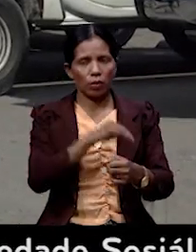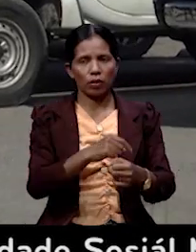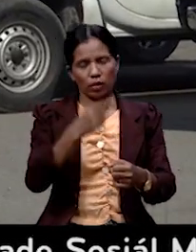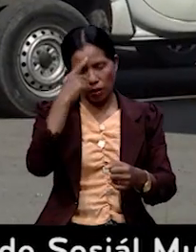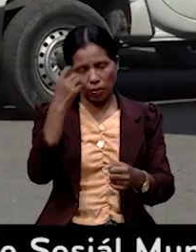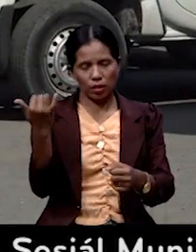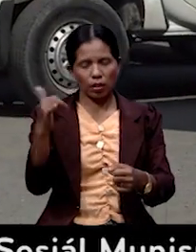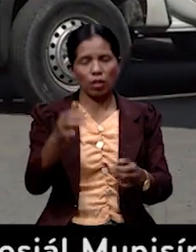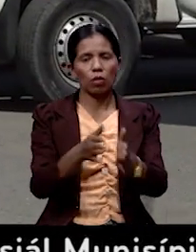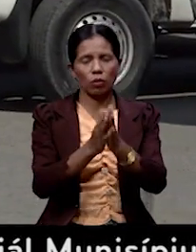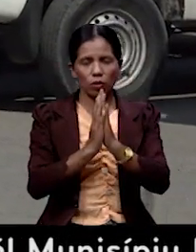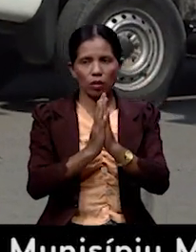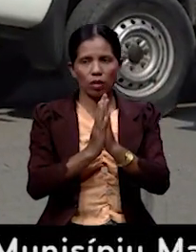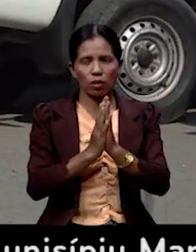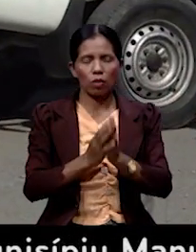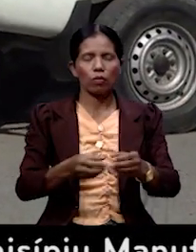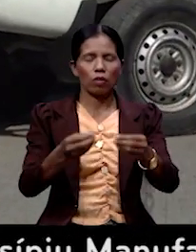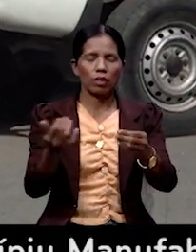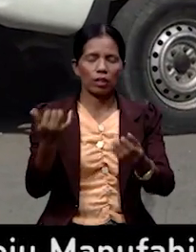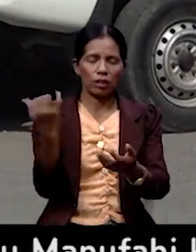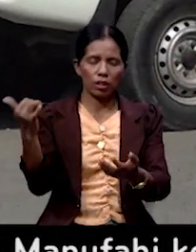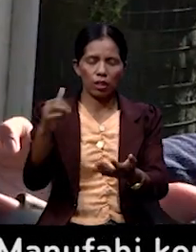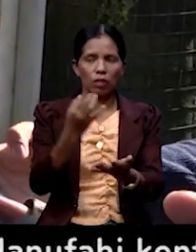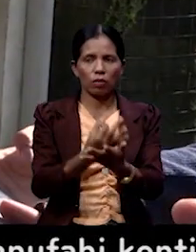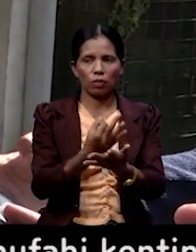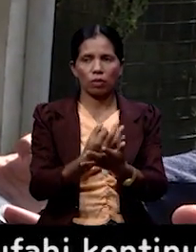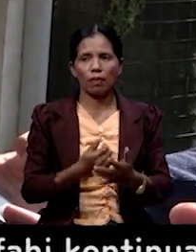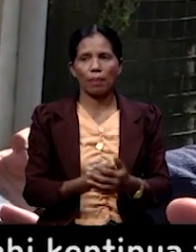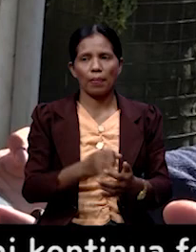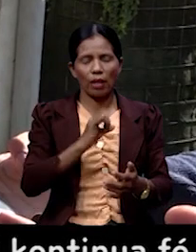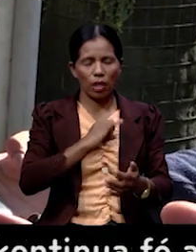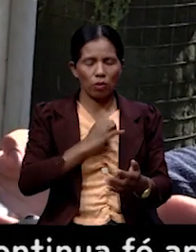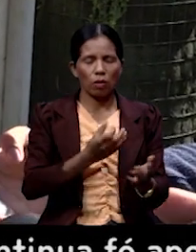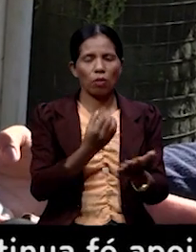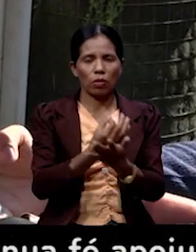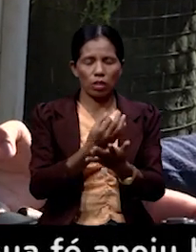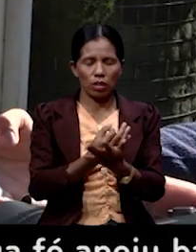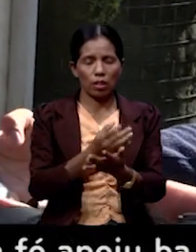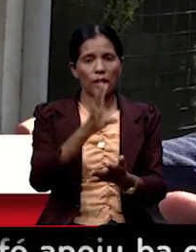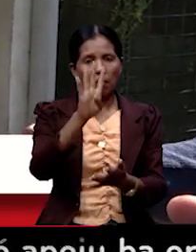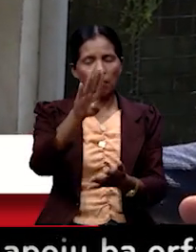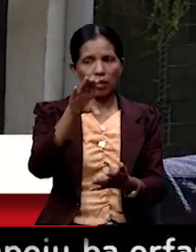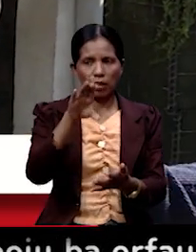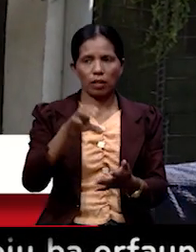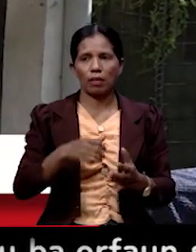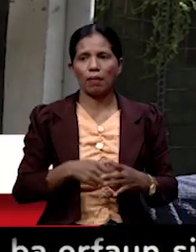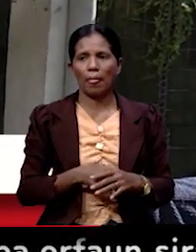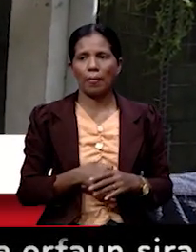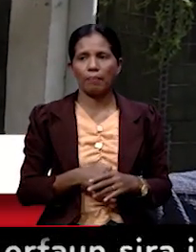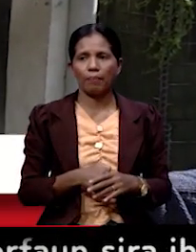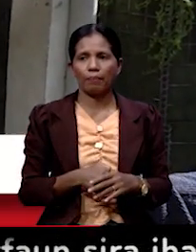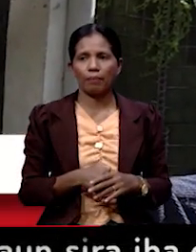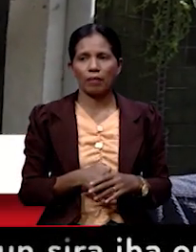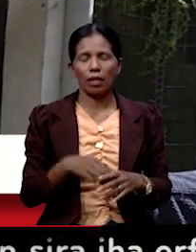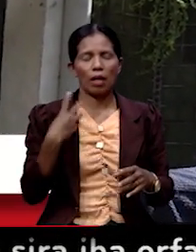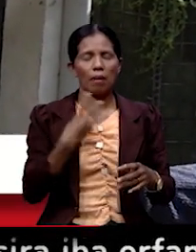sira suspeita atu entrega hikas sirne osan. Hau hatama 400. Hau aling veto ida aling mane amin